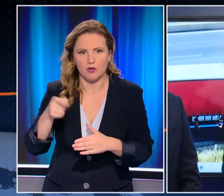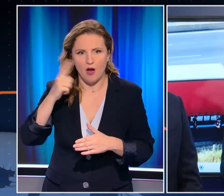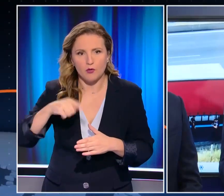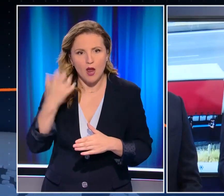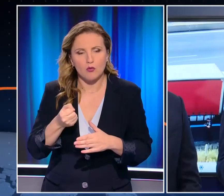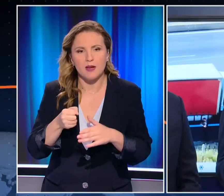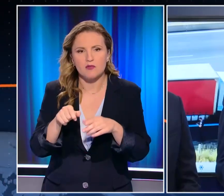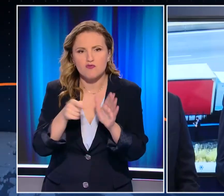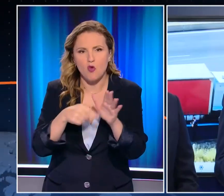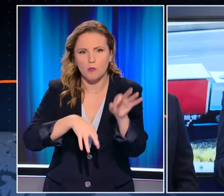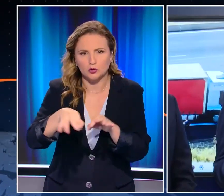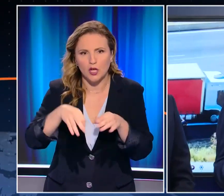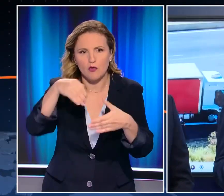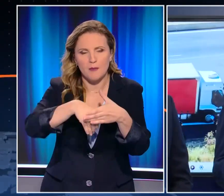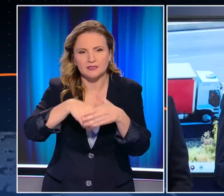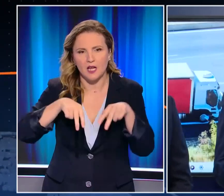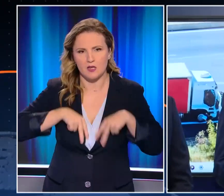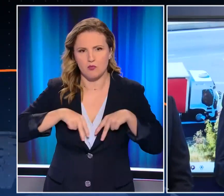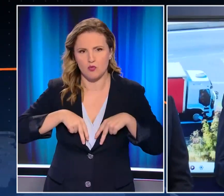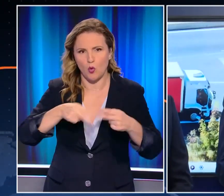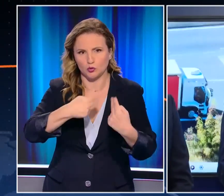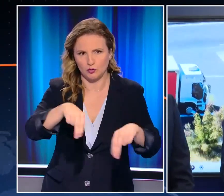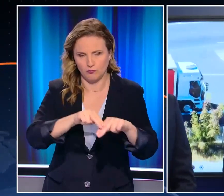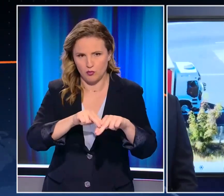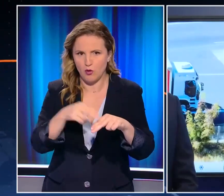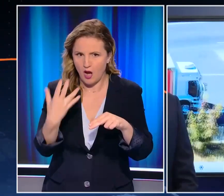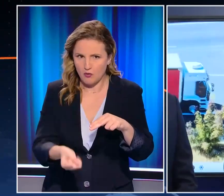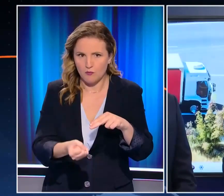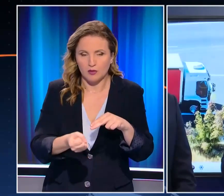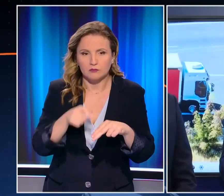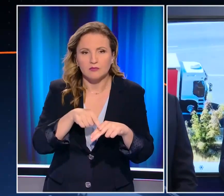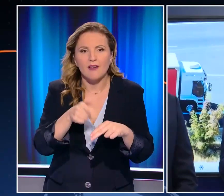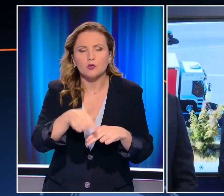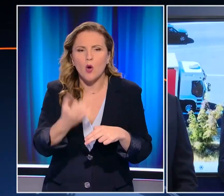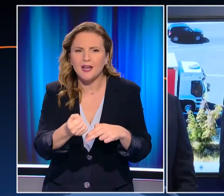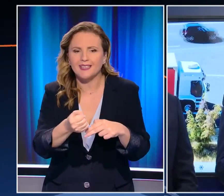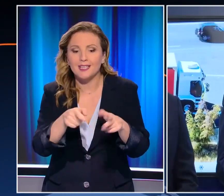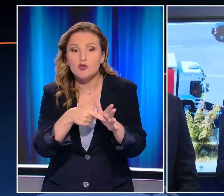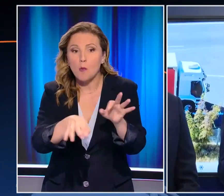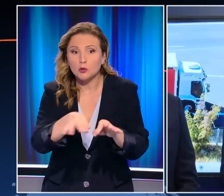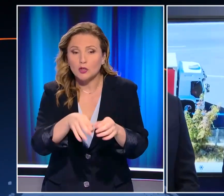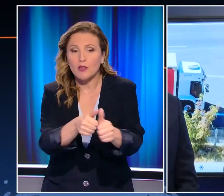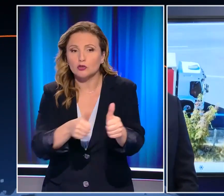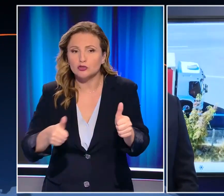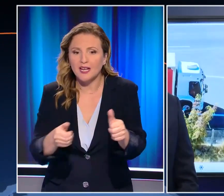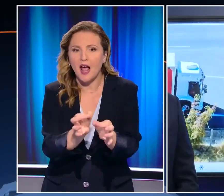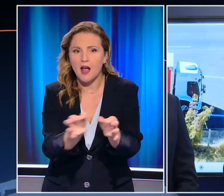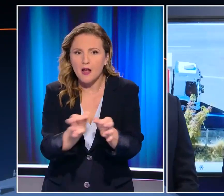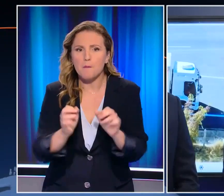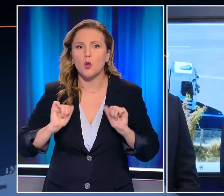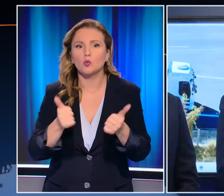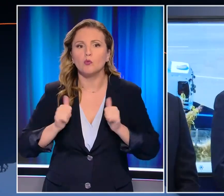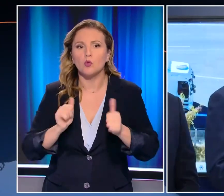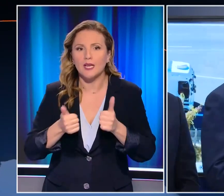σχετικό νομοσχέδιο στο Υπουργικό Συμβούλιο, το οποίο έχει μια σειρά από επιμέρους